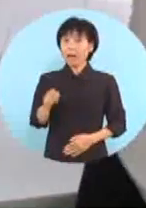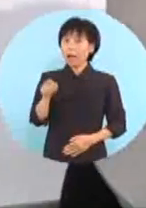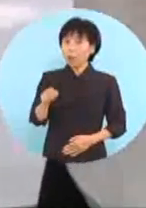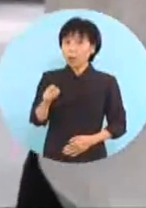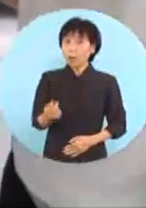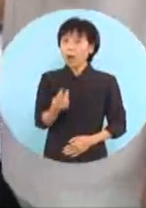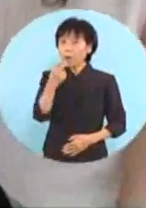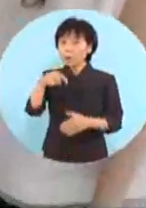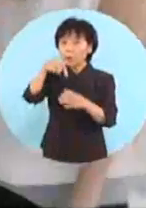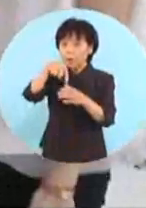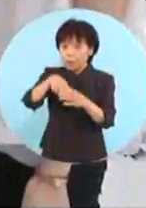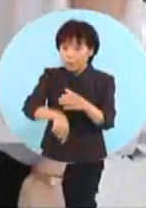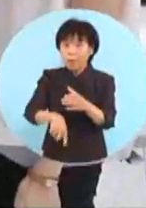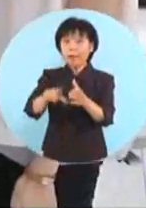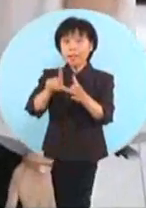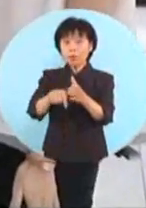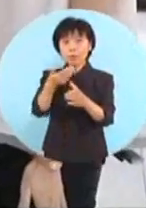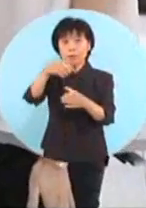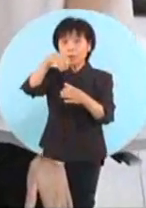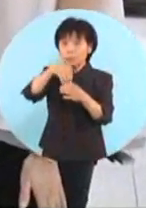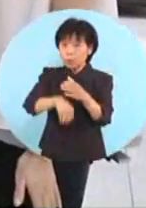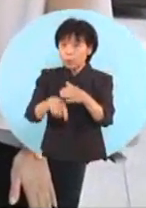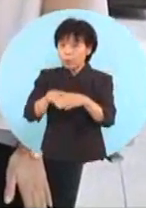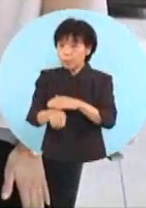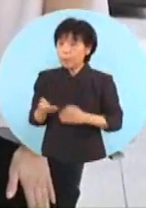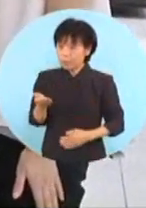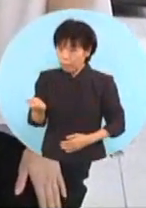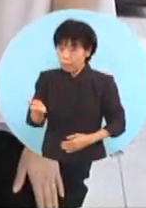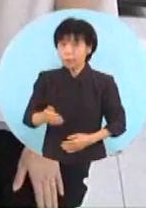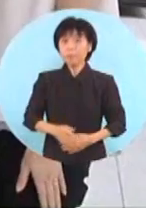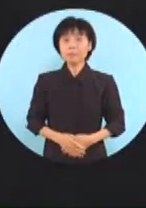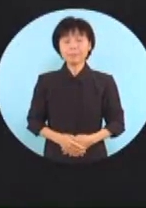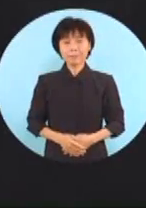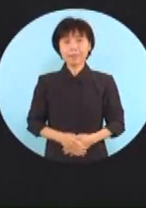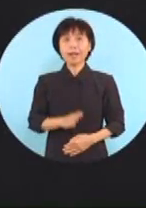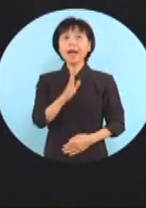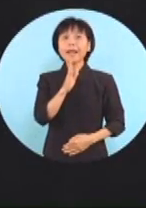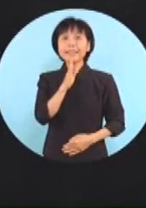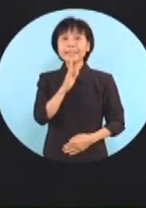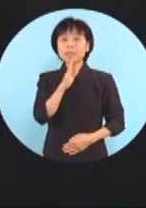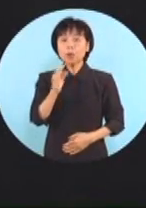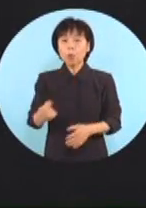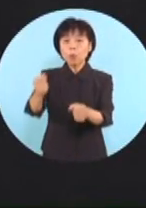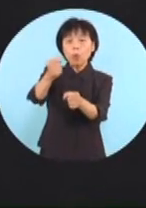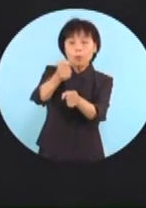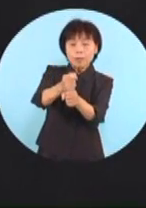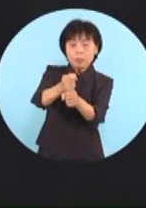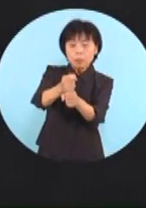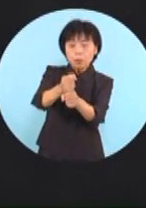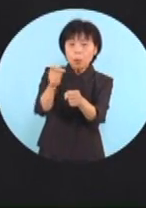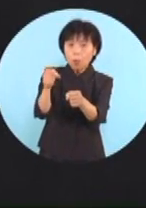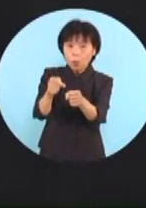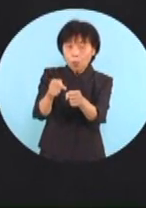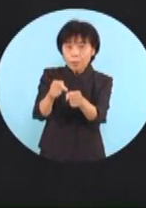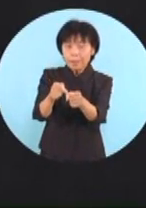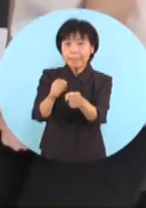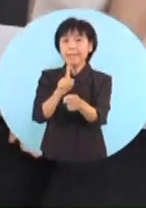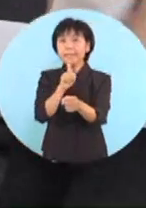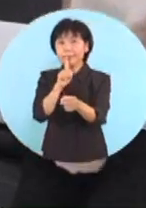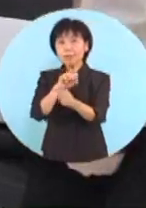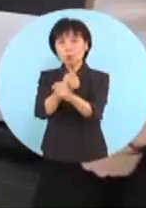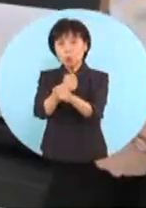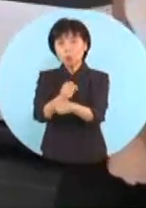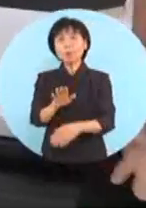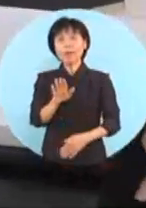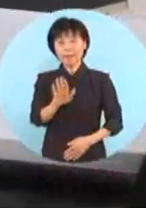これ空気の通り道があるかないかだけでこの違いなんですか？ 実はこの接続部分に秘密があるんです。 は